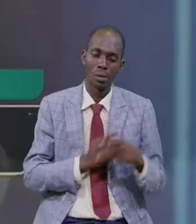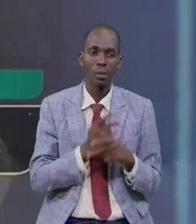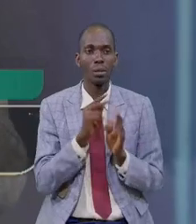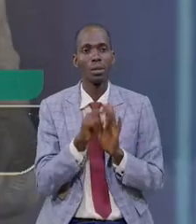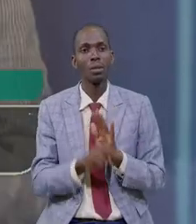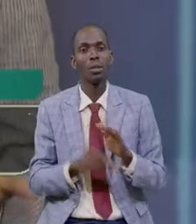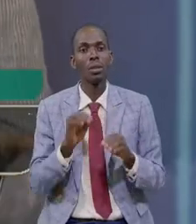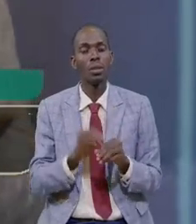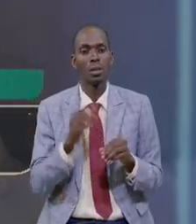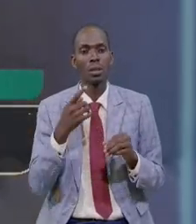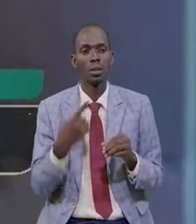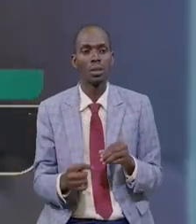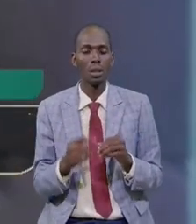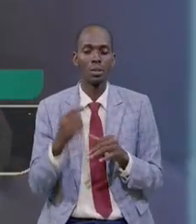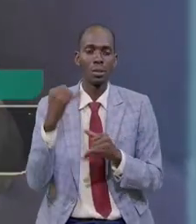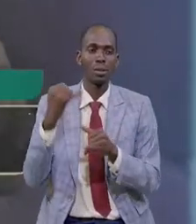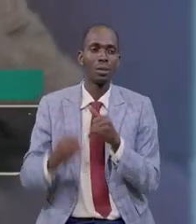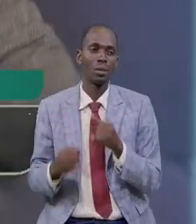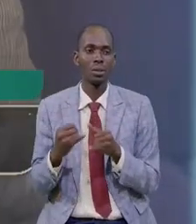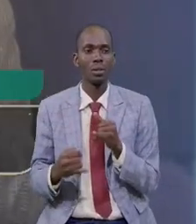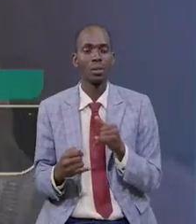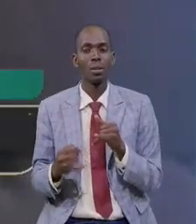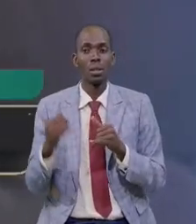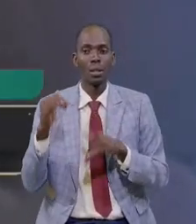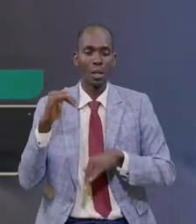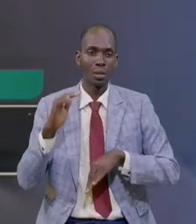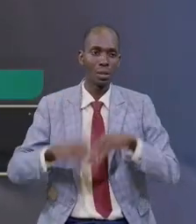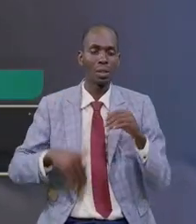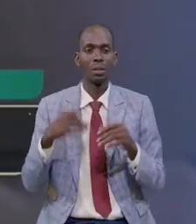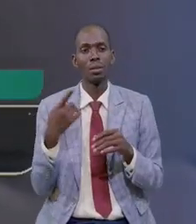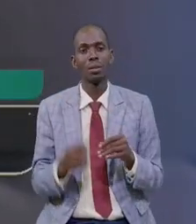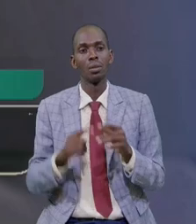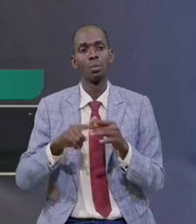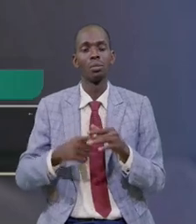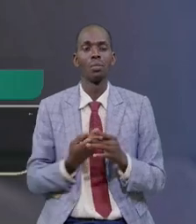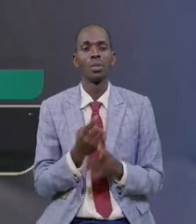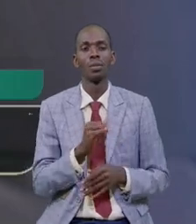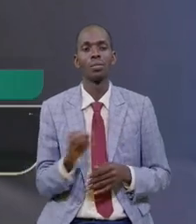n'as pas recherché des jeunes gens pauvres au riches